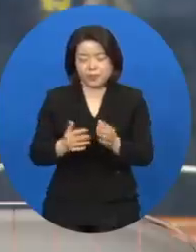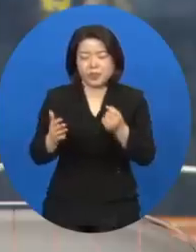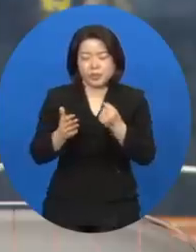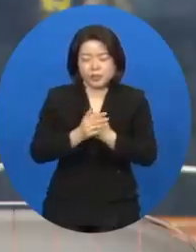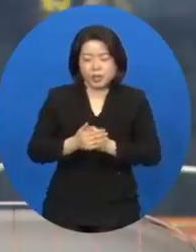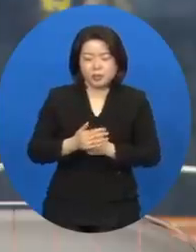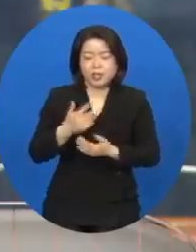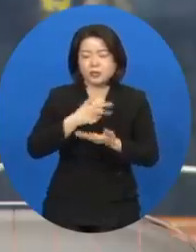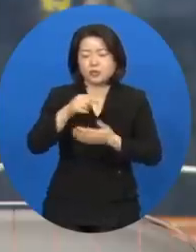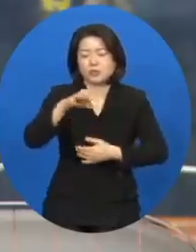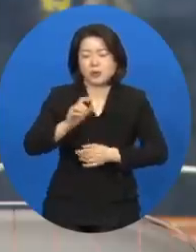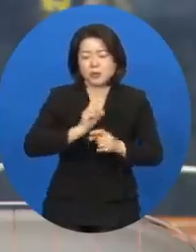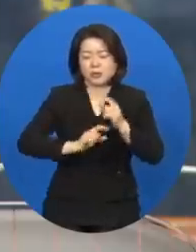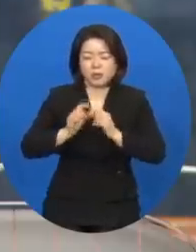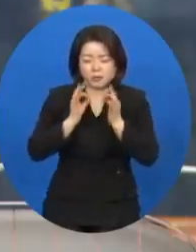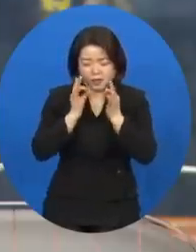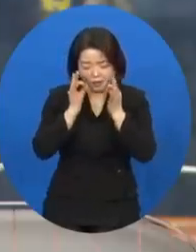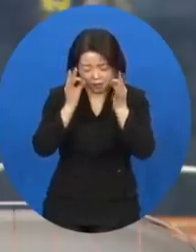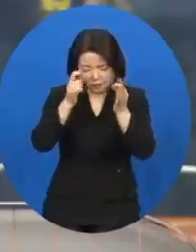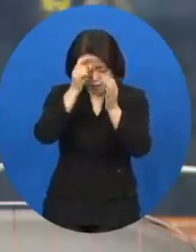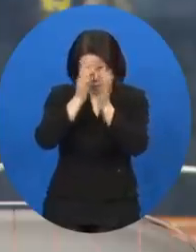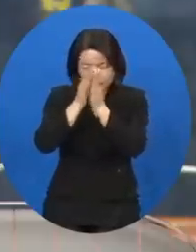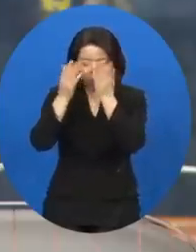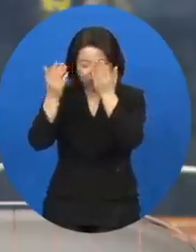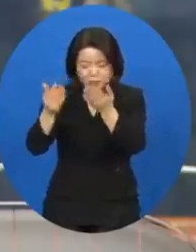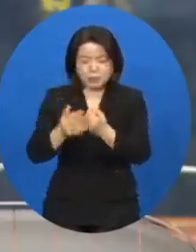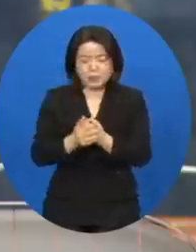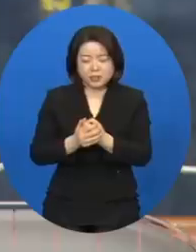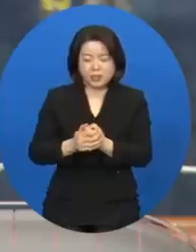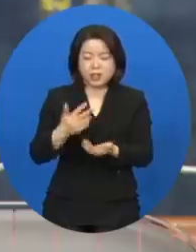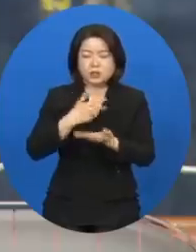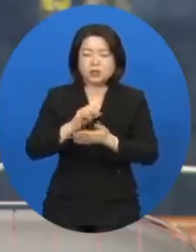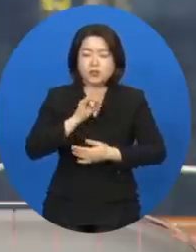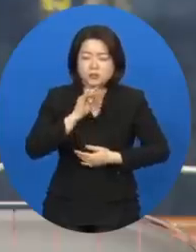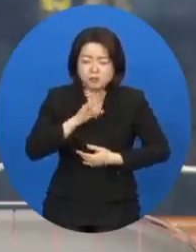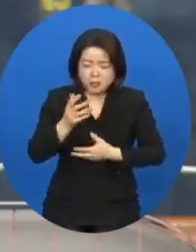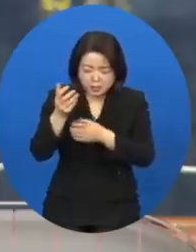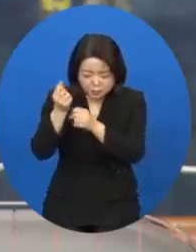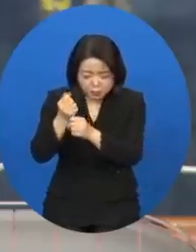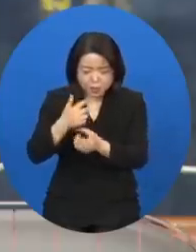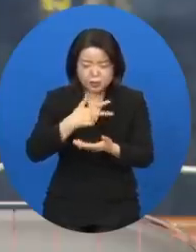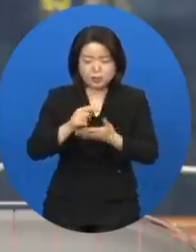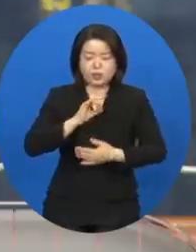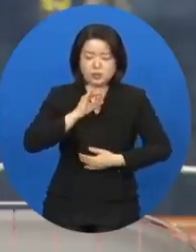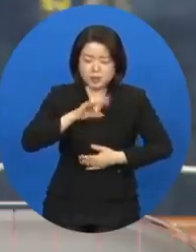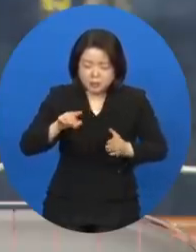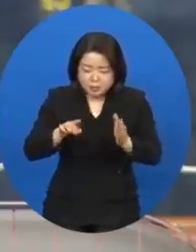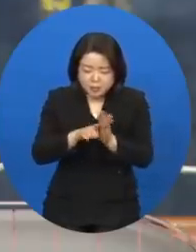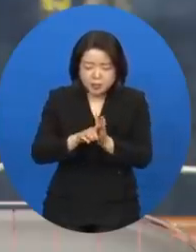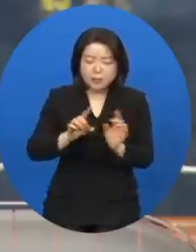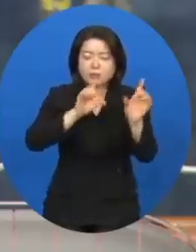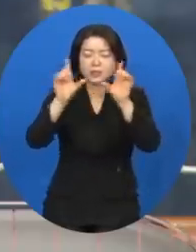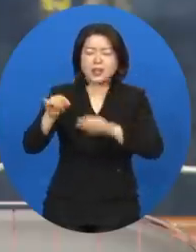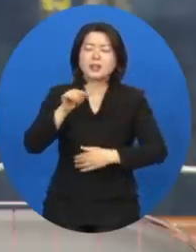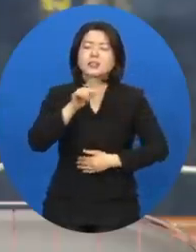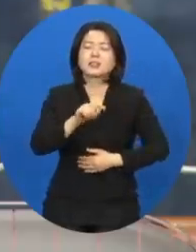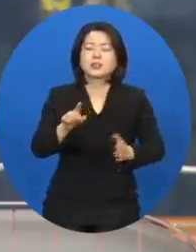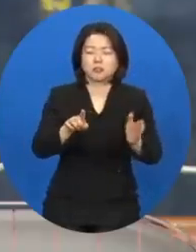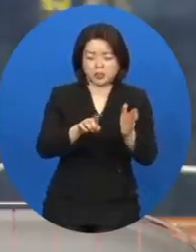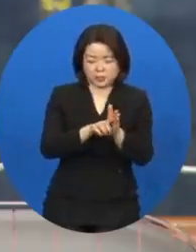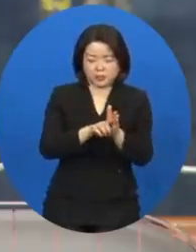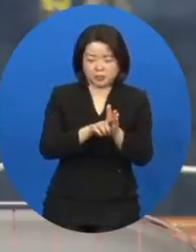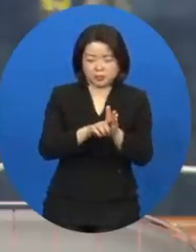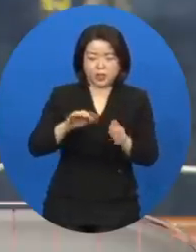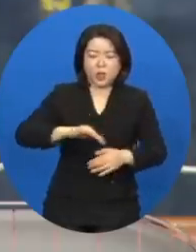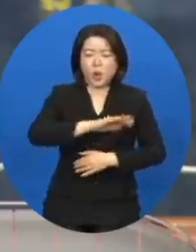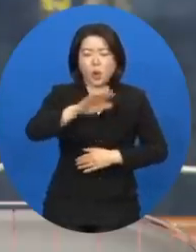간절히 기도합니다. 주님만 오직 붙들고 주님만 바라보고 주님만 믿고 살던 그 믿음 우리 가운데 더